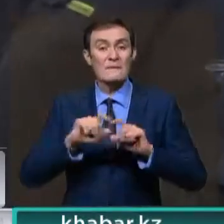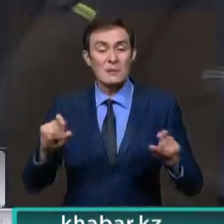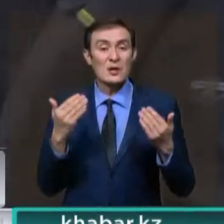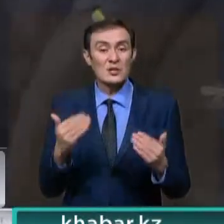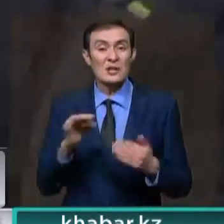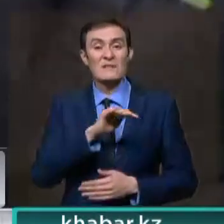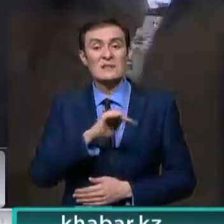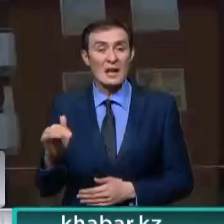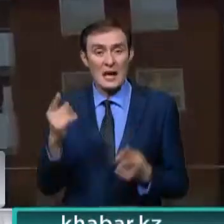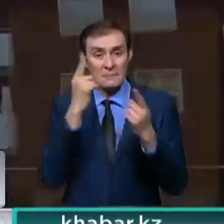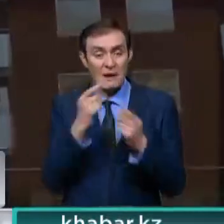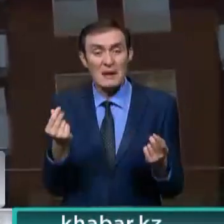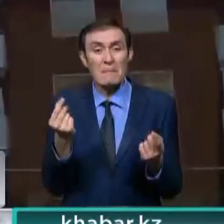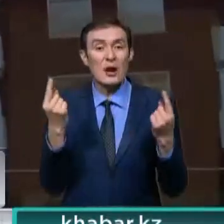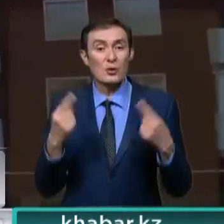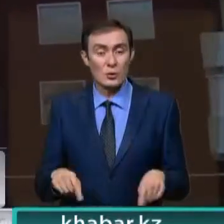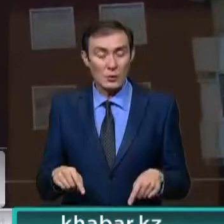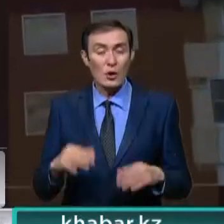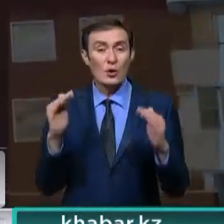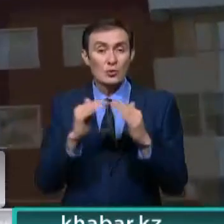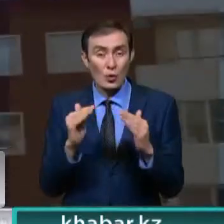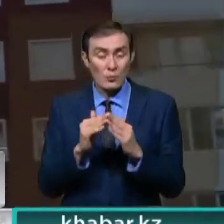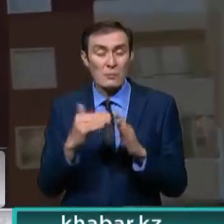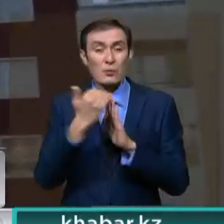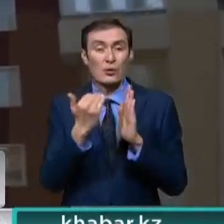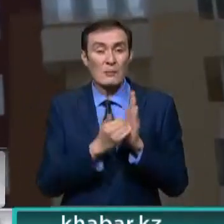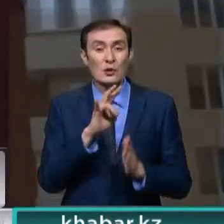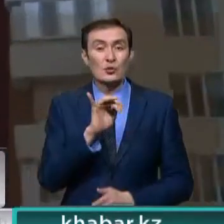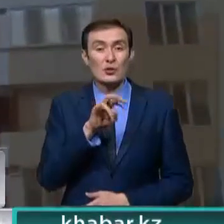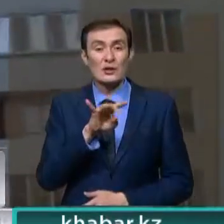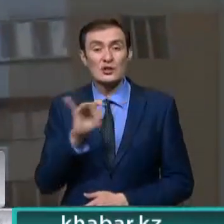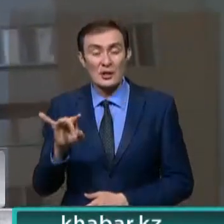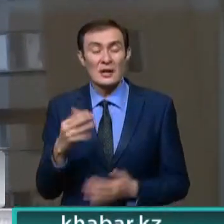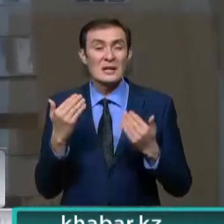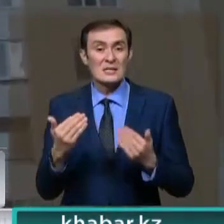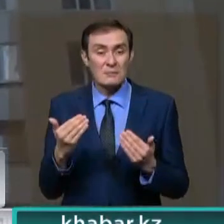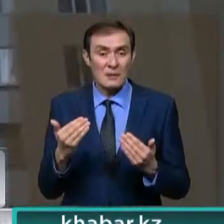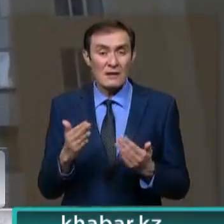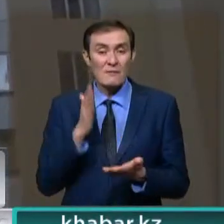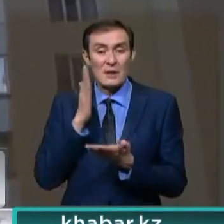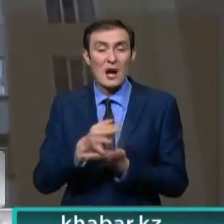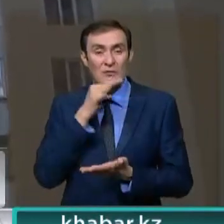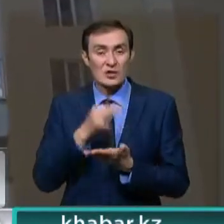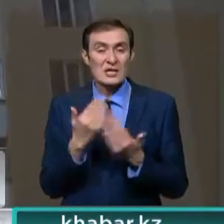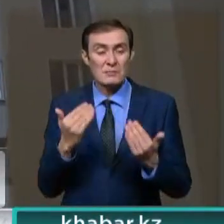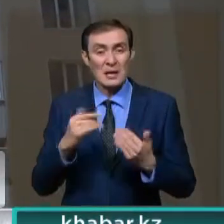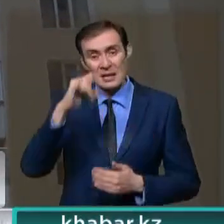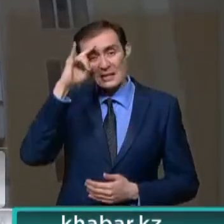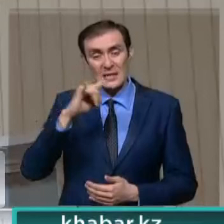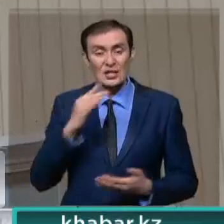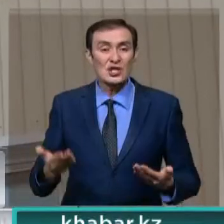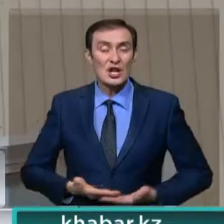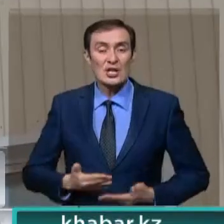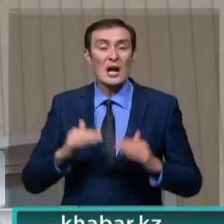уже официально объявлена банкротом. Дом, как проект программы «Нурлы Жер», теперь в зоне прямой ответственности казахстанской